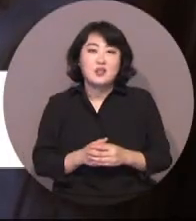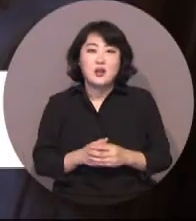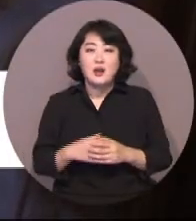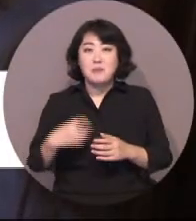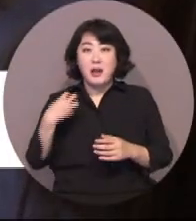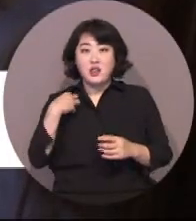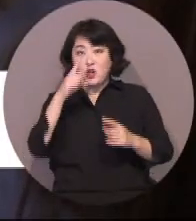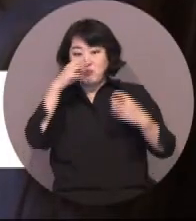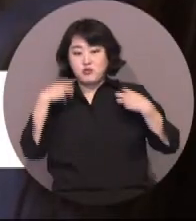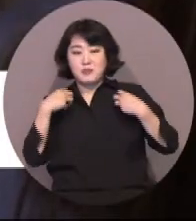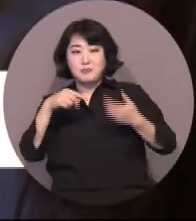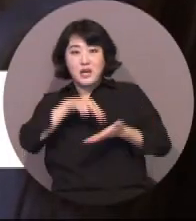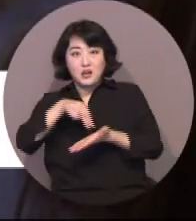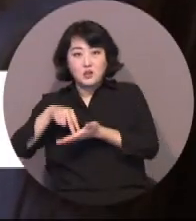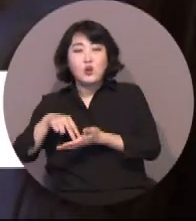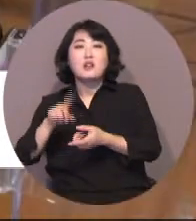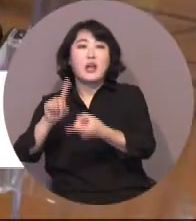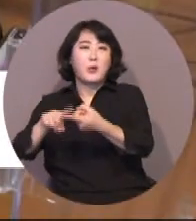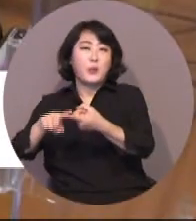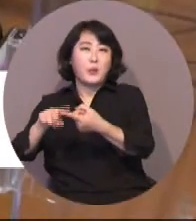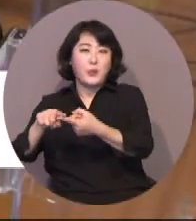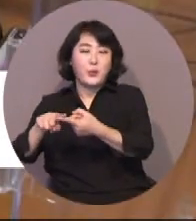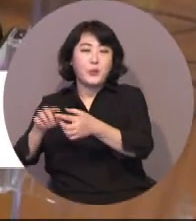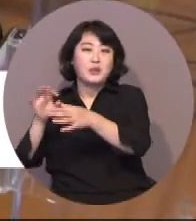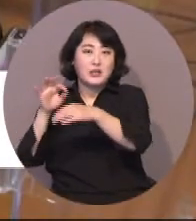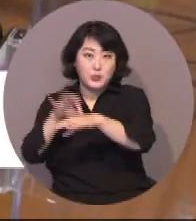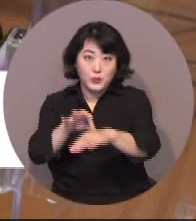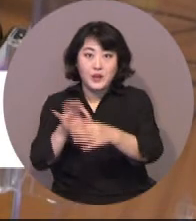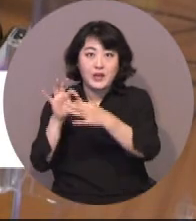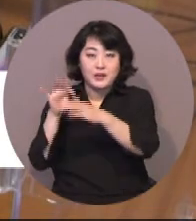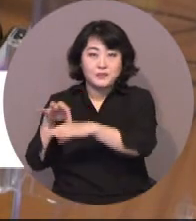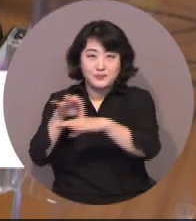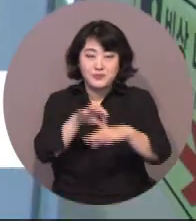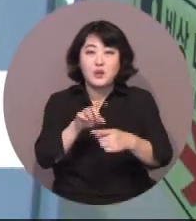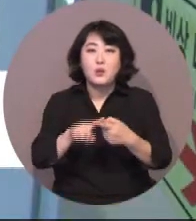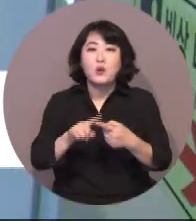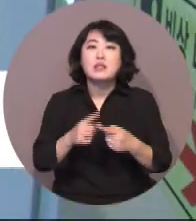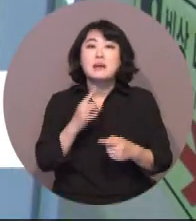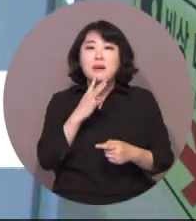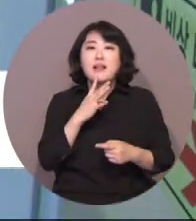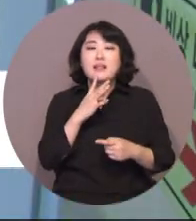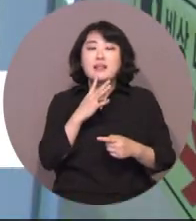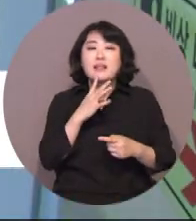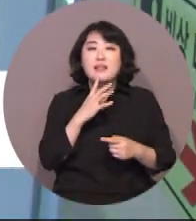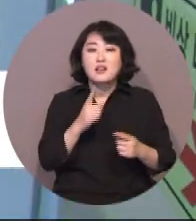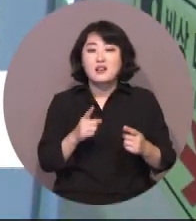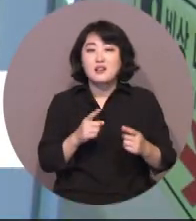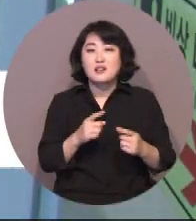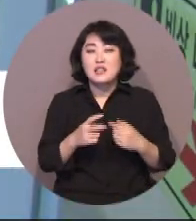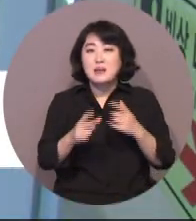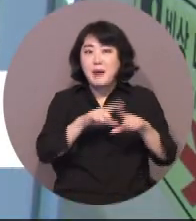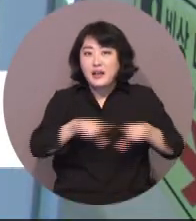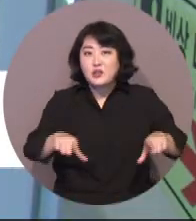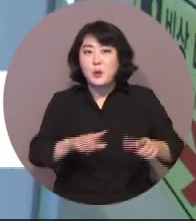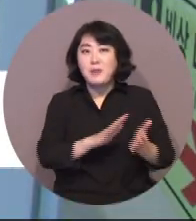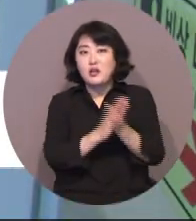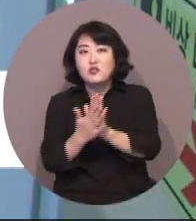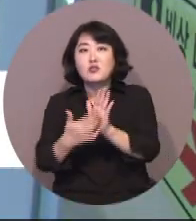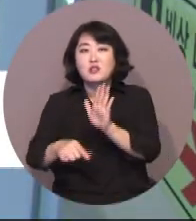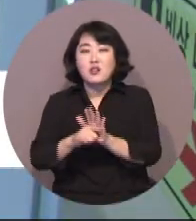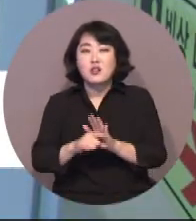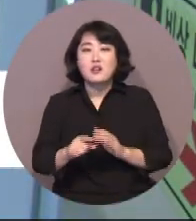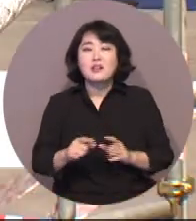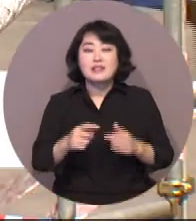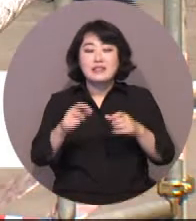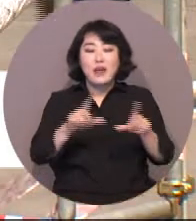비대면 진료 의료 기관 등은 유지 할 계획이고 담아 은 일반 의료 체계로 의 단계적 전환을 위해서 대전시 난